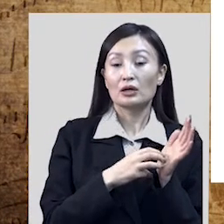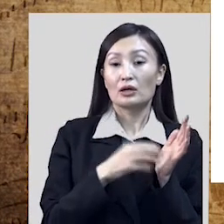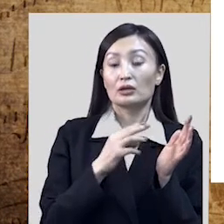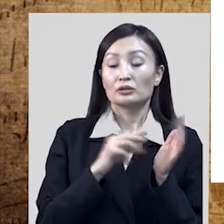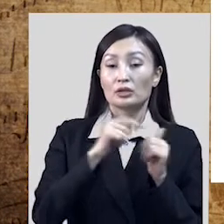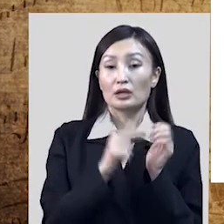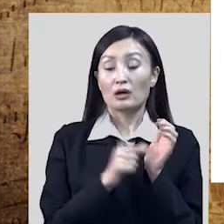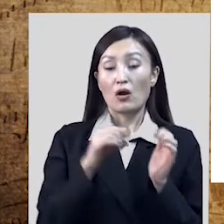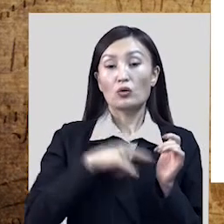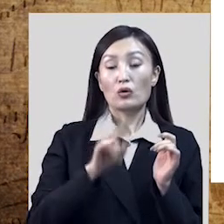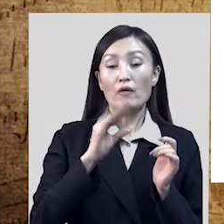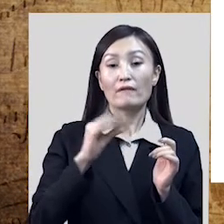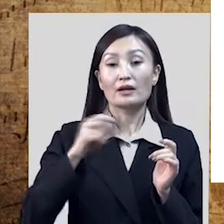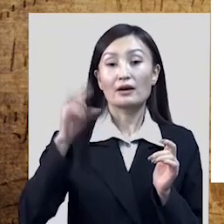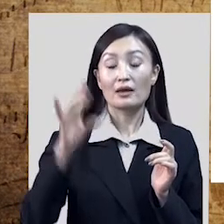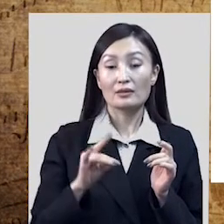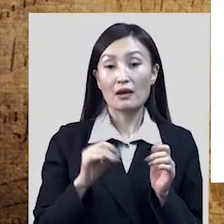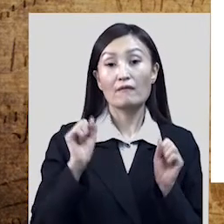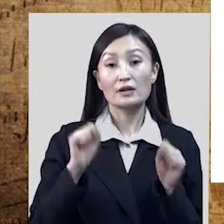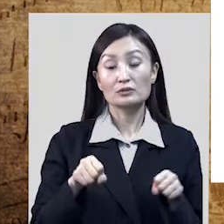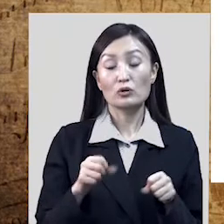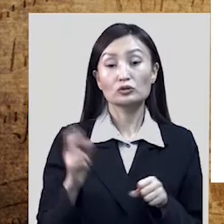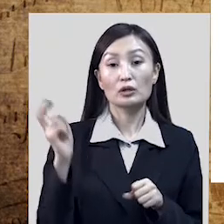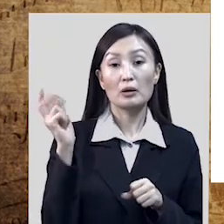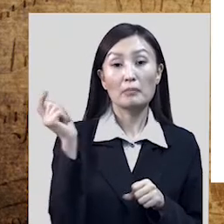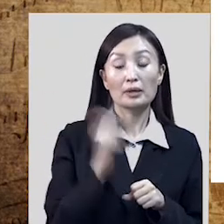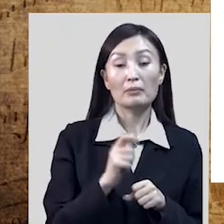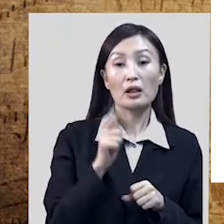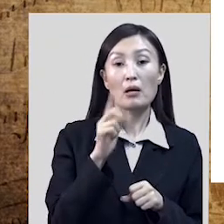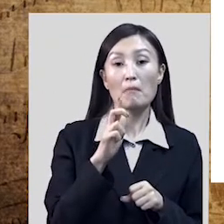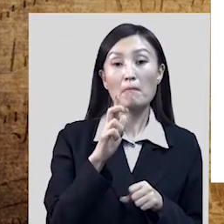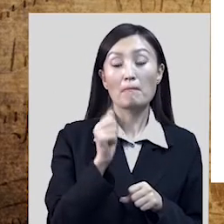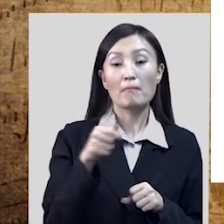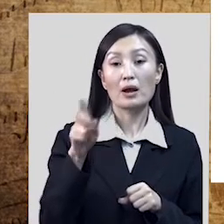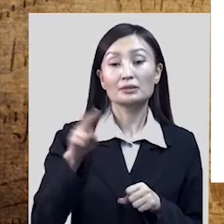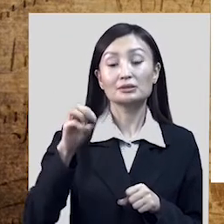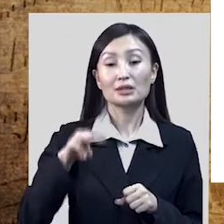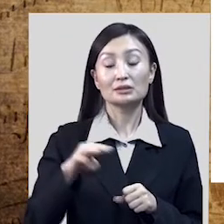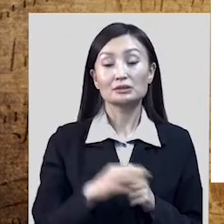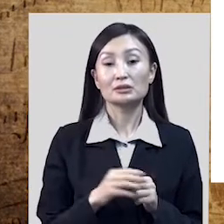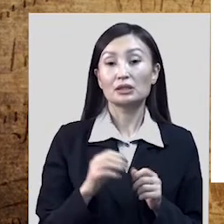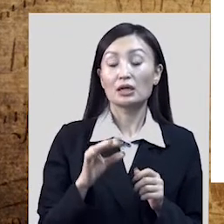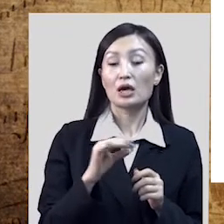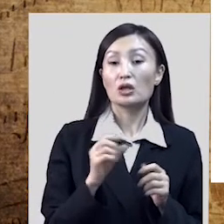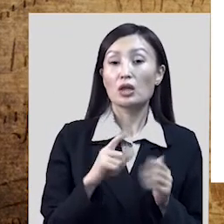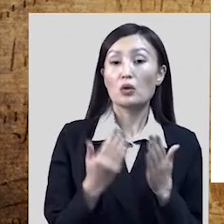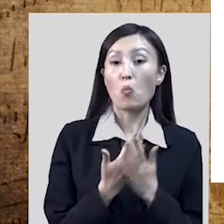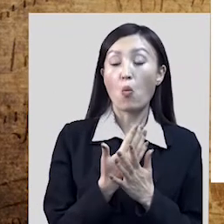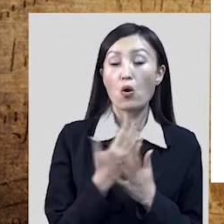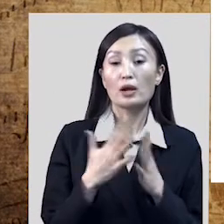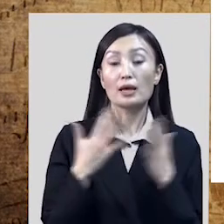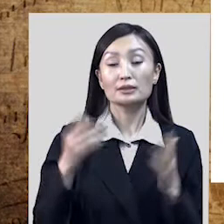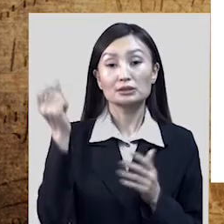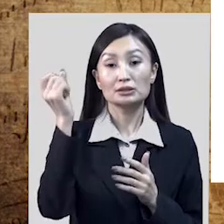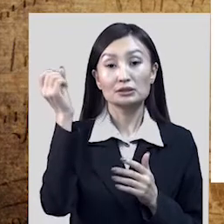родами сфера ганская галины возможно прибыл в багдад из мерва снова халифом его наиболее известная работа